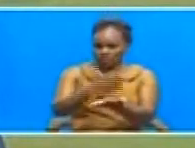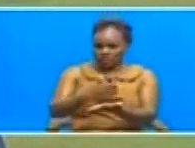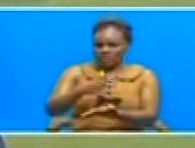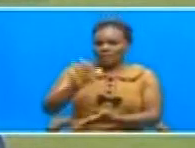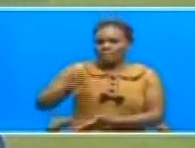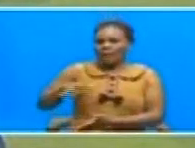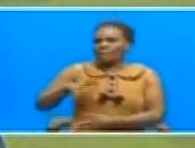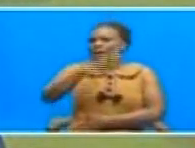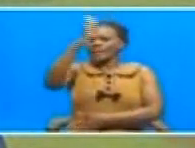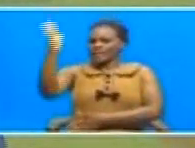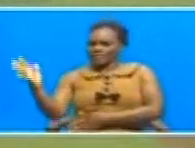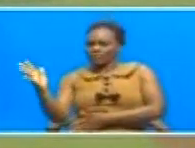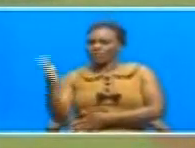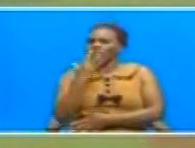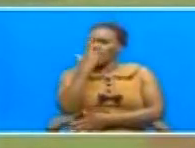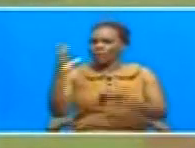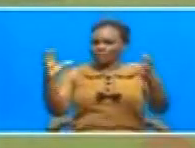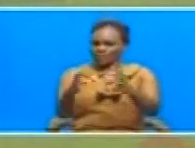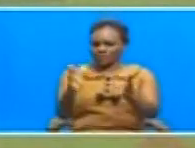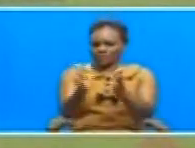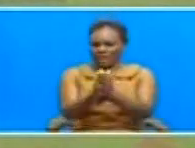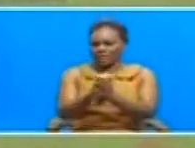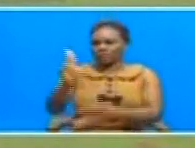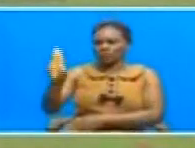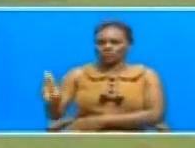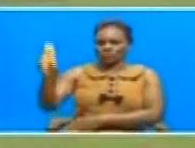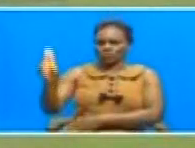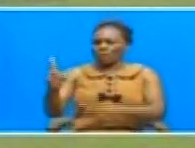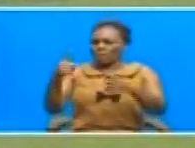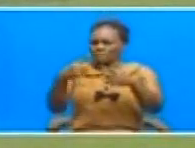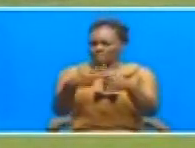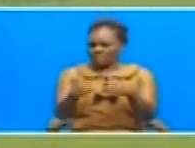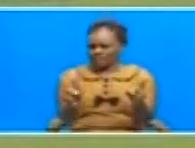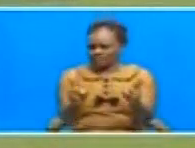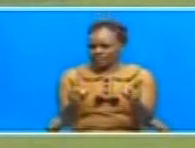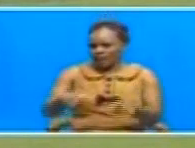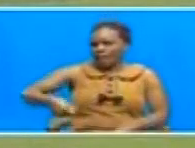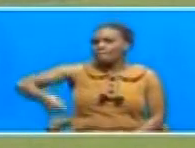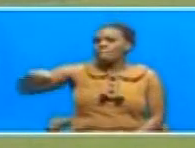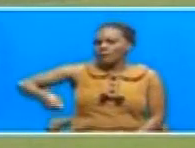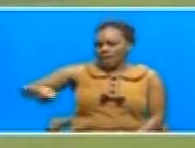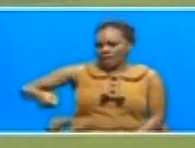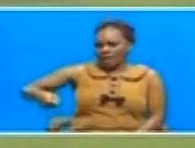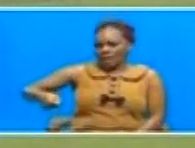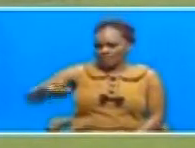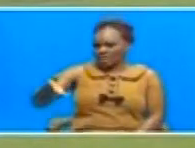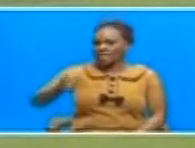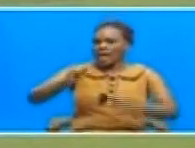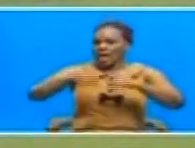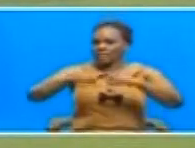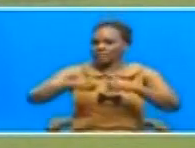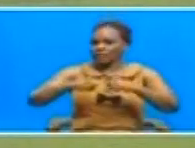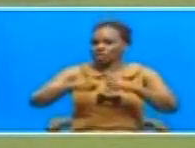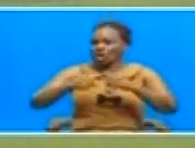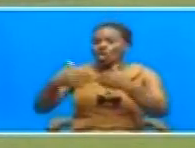Ngilu ambacho ilikuwa ni NAK pamoja na kile cha Rais Uhuru Kenyatta, lakini mfuko uliokuwepo na mkataba huo